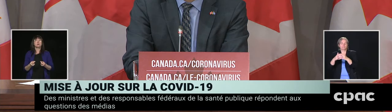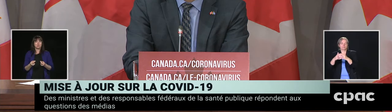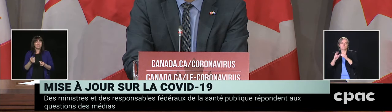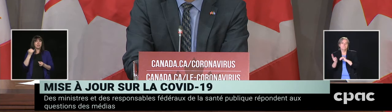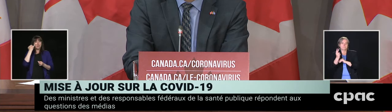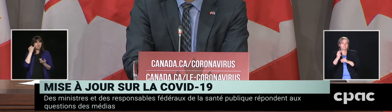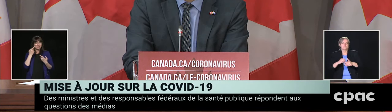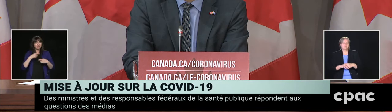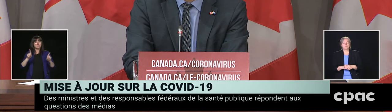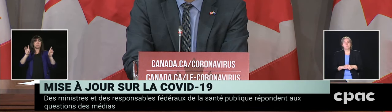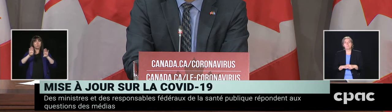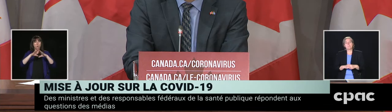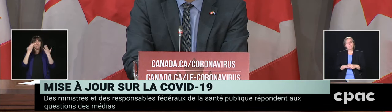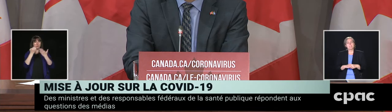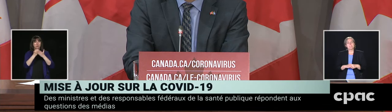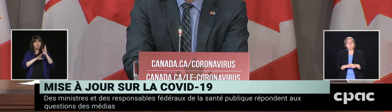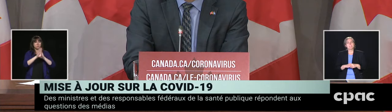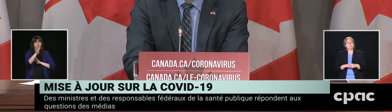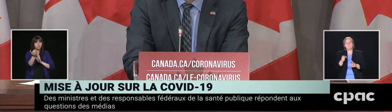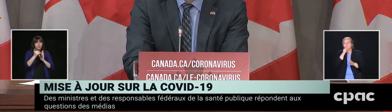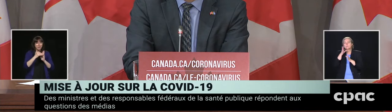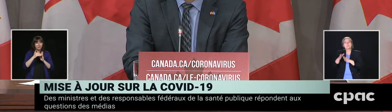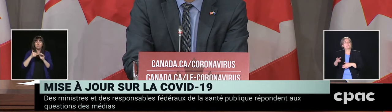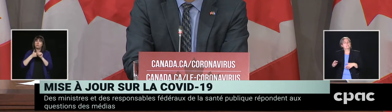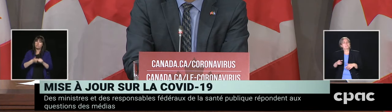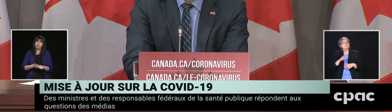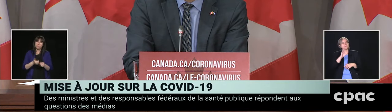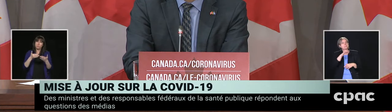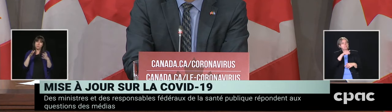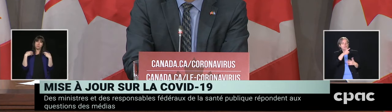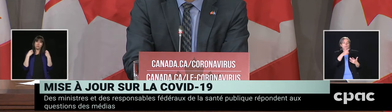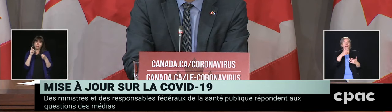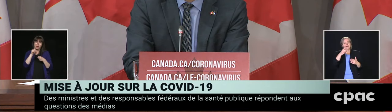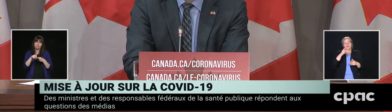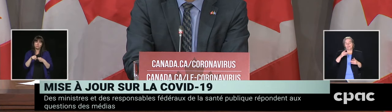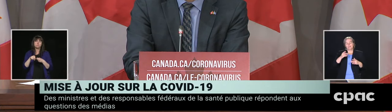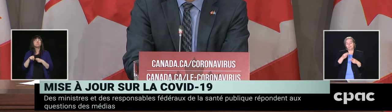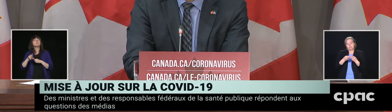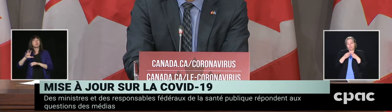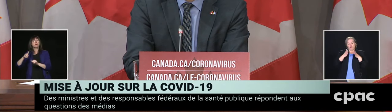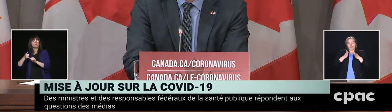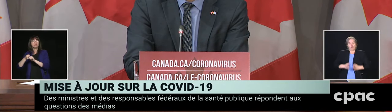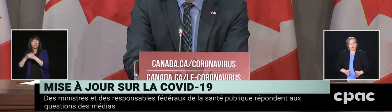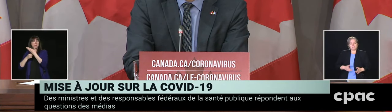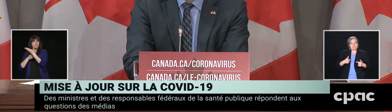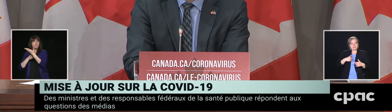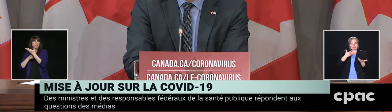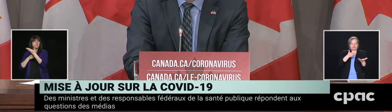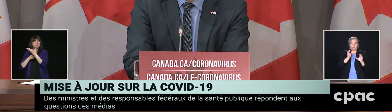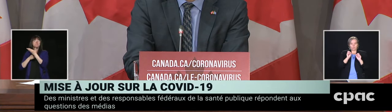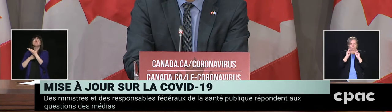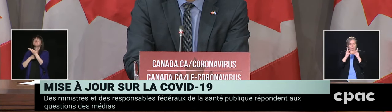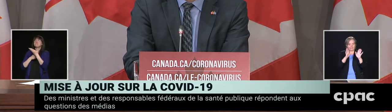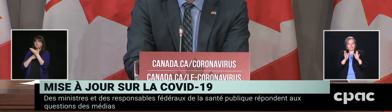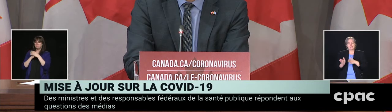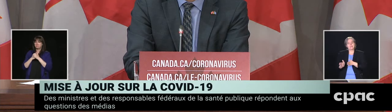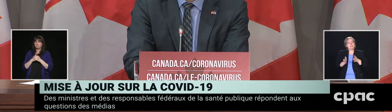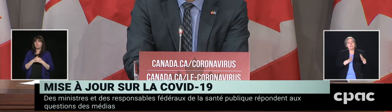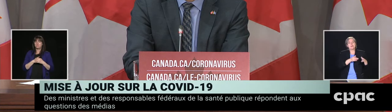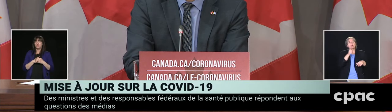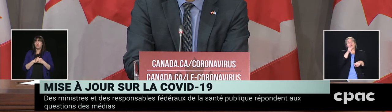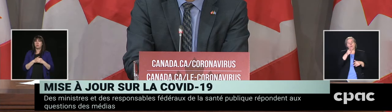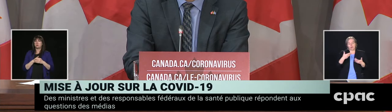parlez avec votre chapeau d'économiste, vous mettez celui de citoyen quand vous entendez M.